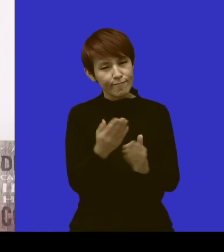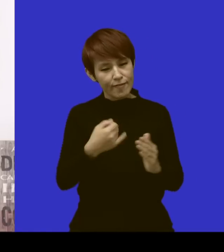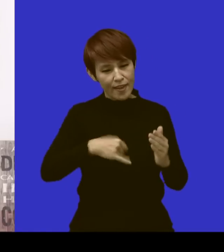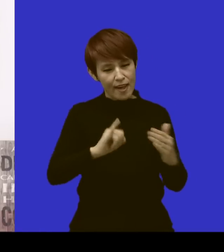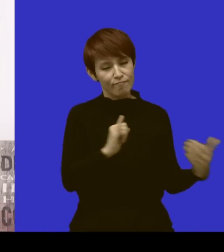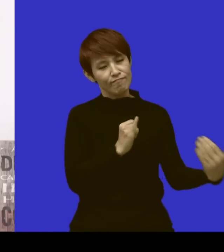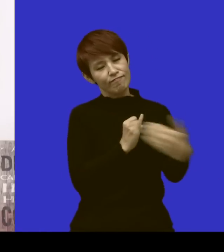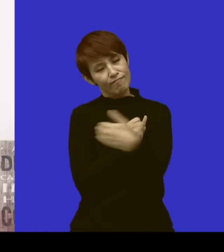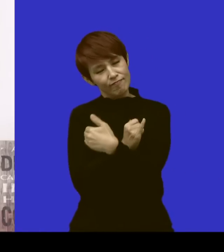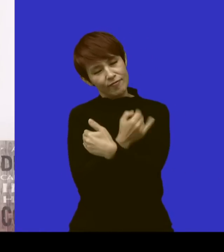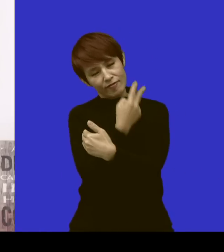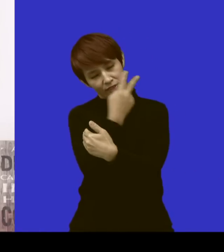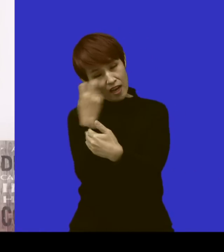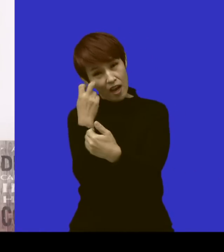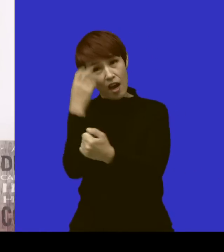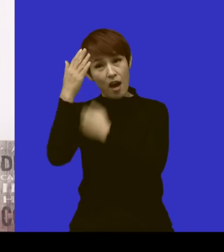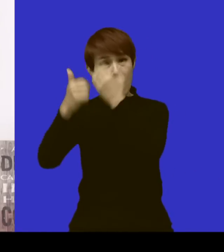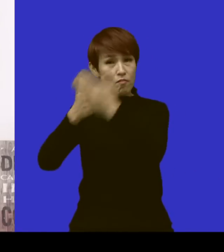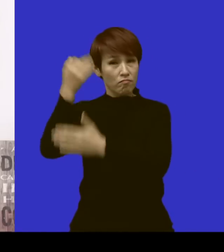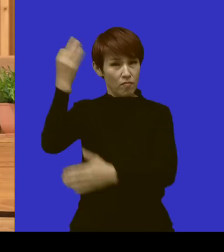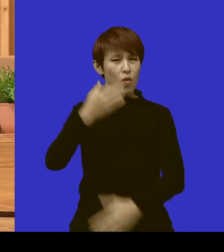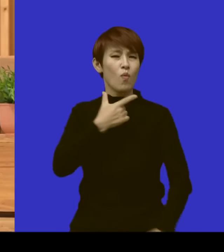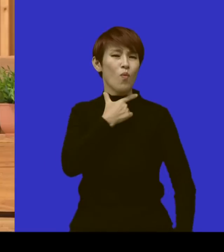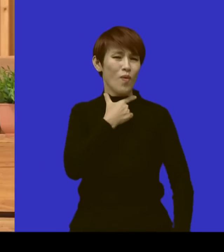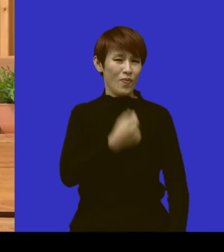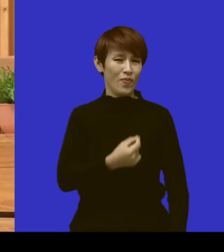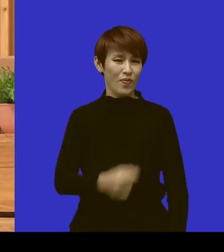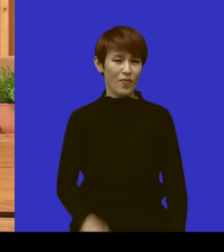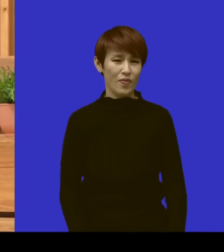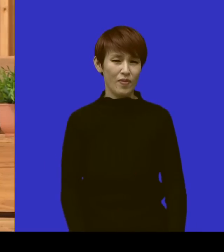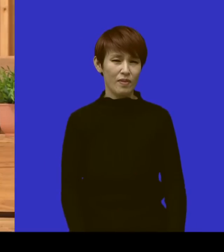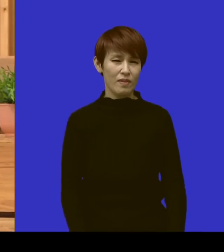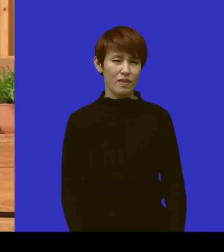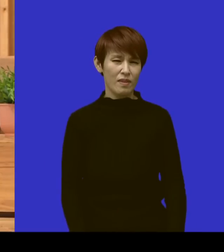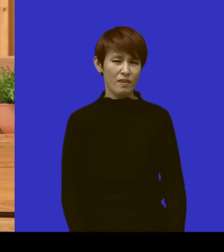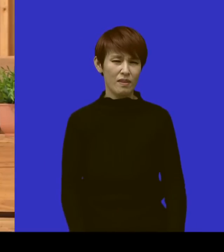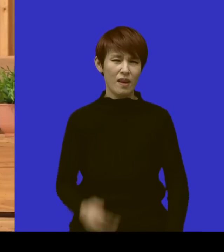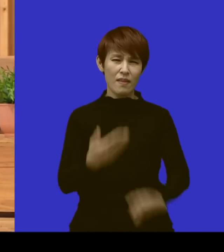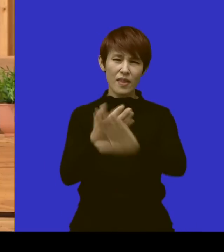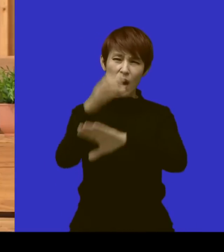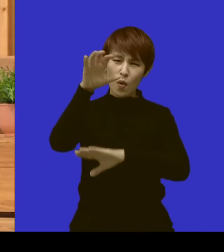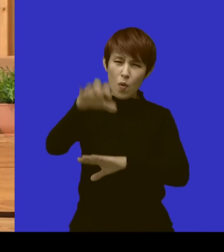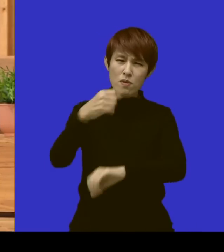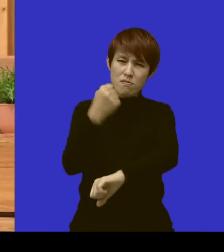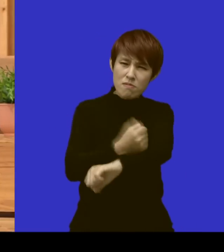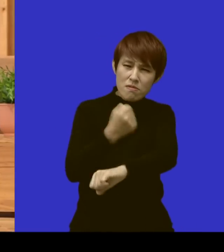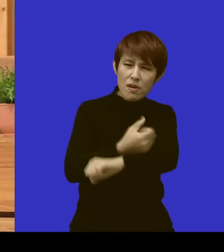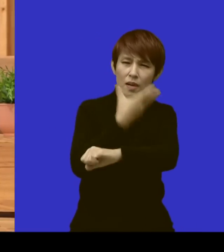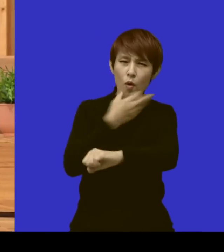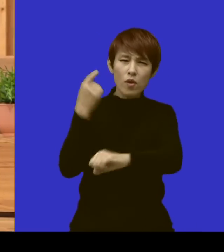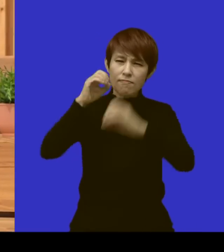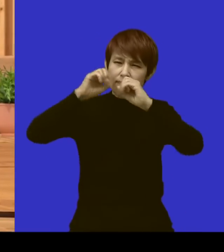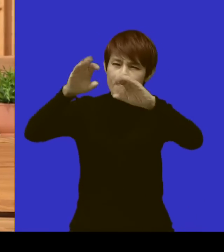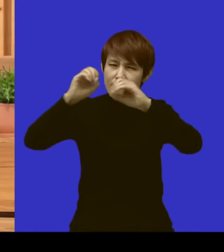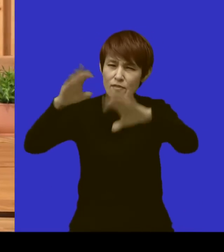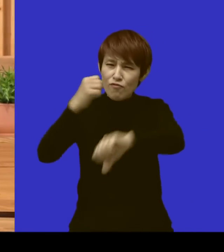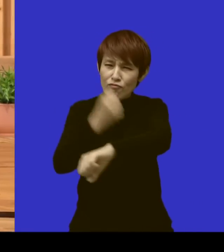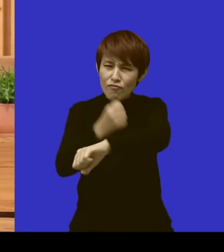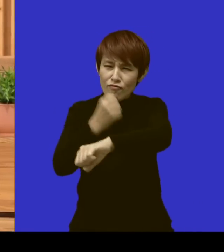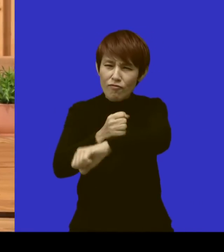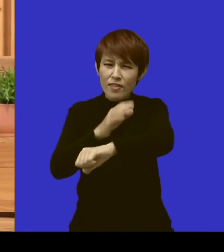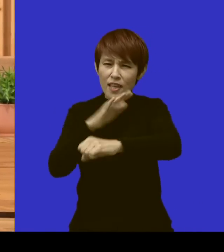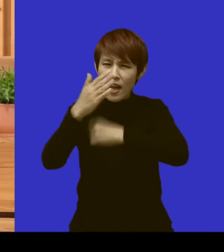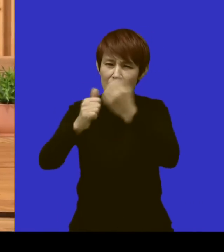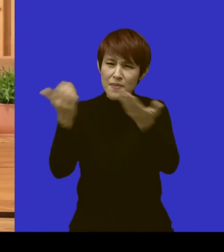안고 자는 일도 하나님이 원하시는 일이라고 저는 생각을 해요. 네. 머나먼 땅에 가서 땀을 흘리면서 하나님 복음을 전하는 것도 사역이지만